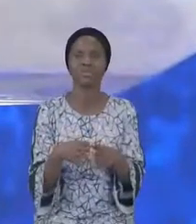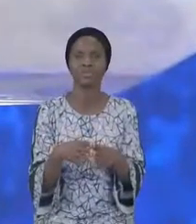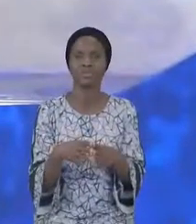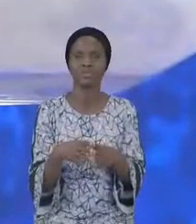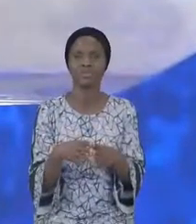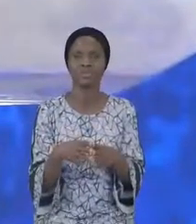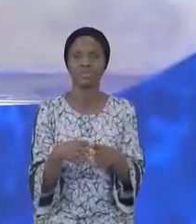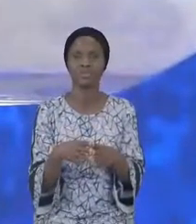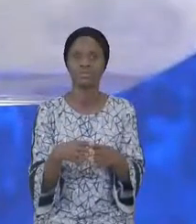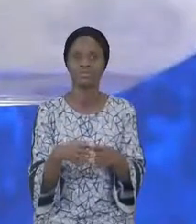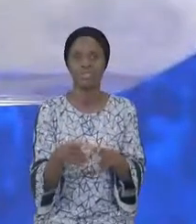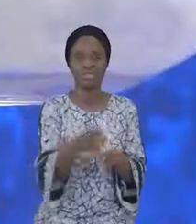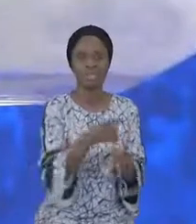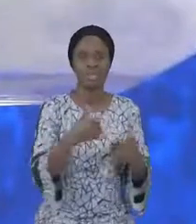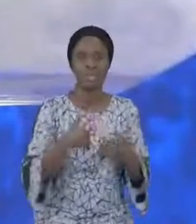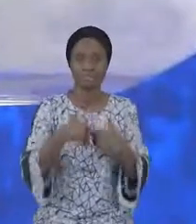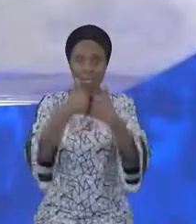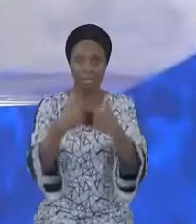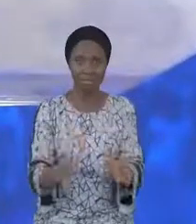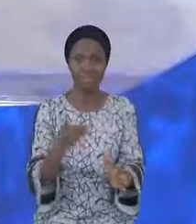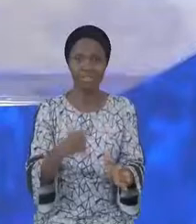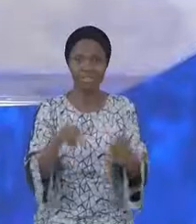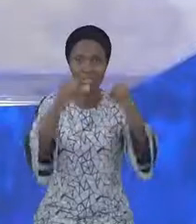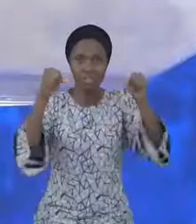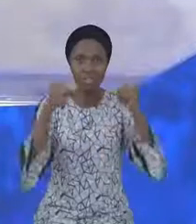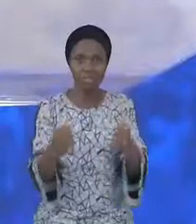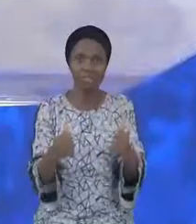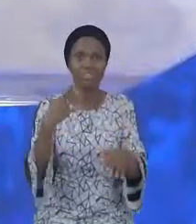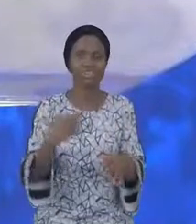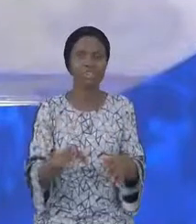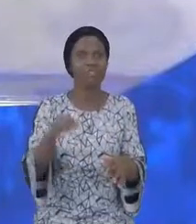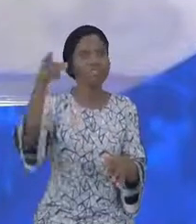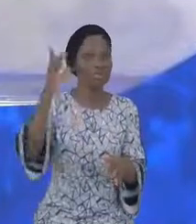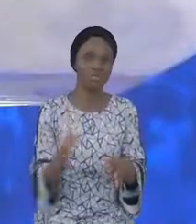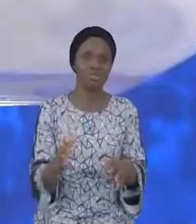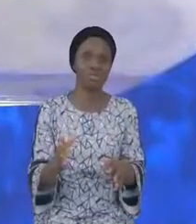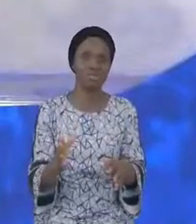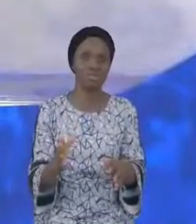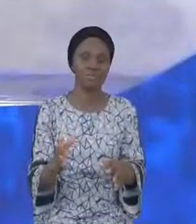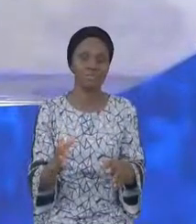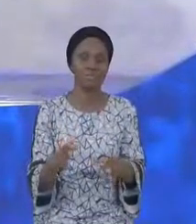mal. Ils avaient perdu l'image de Dieu. Exode.